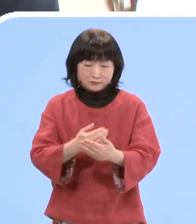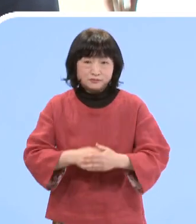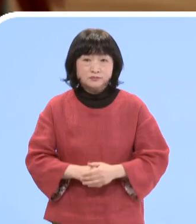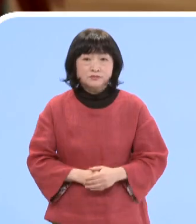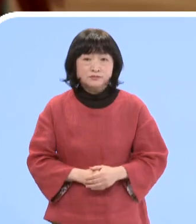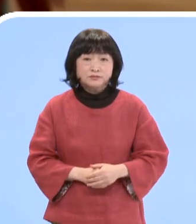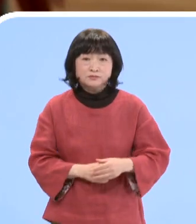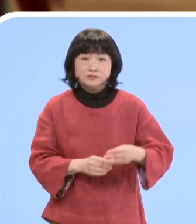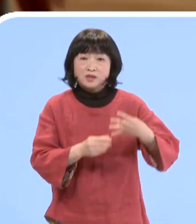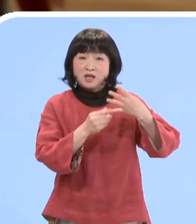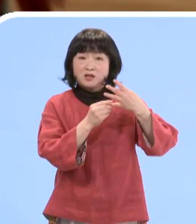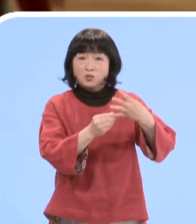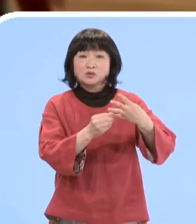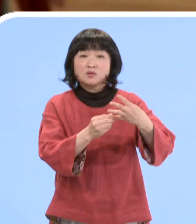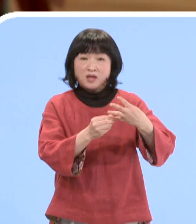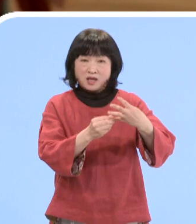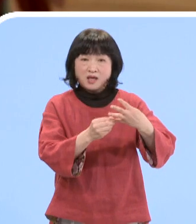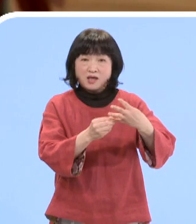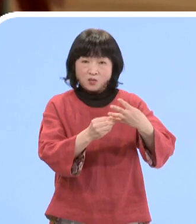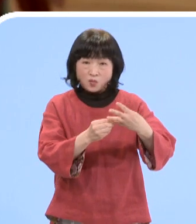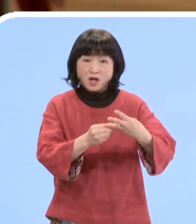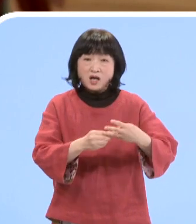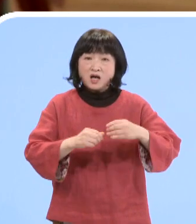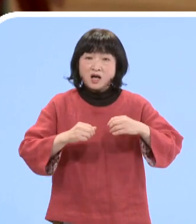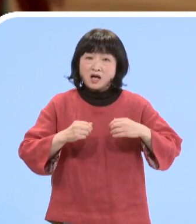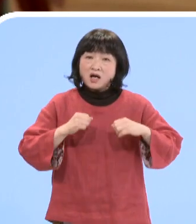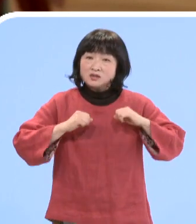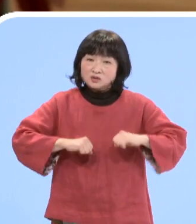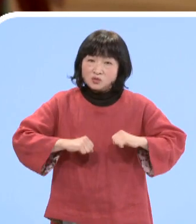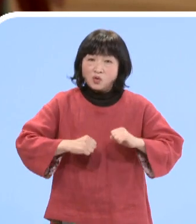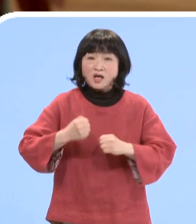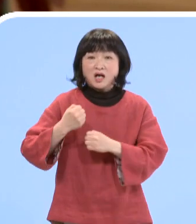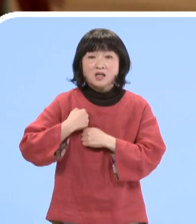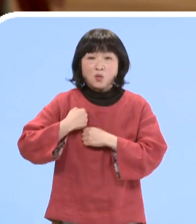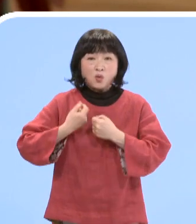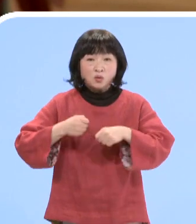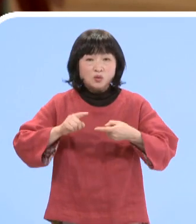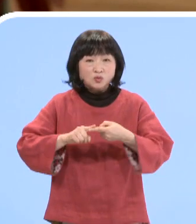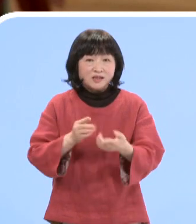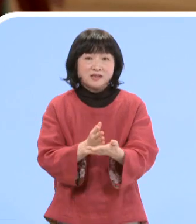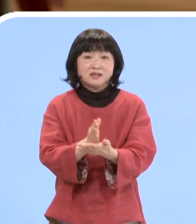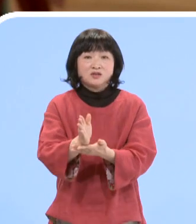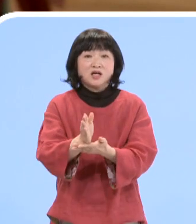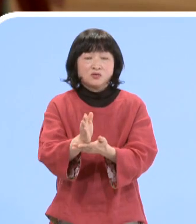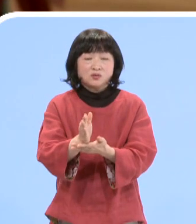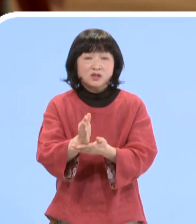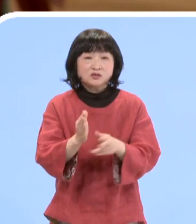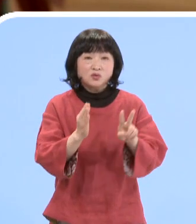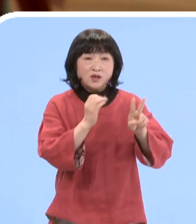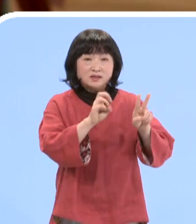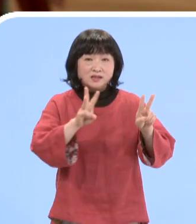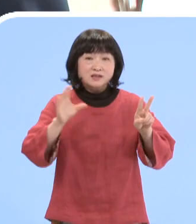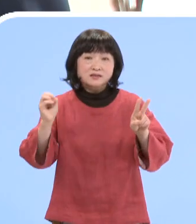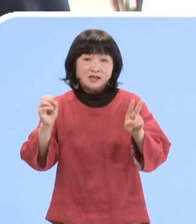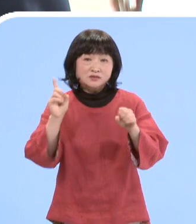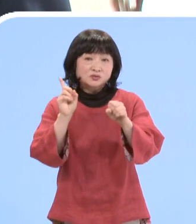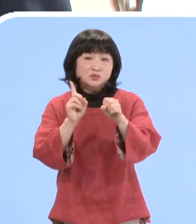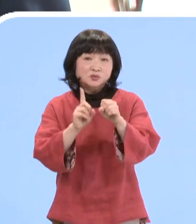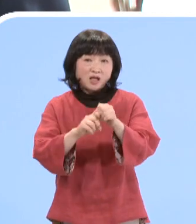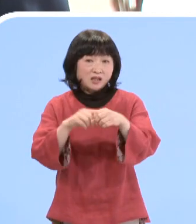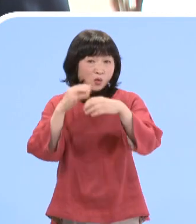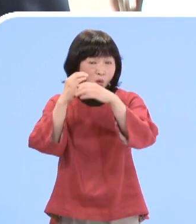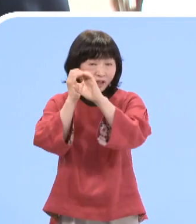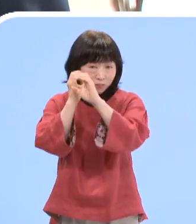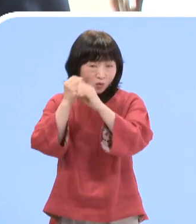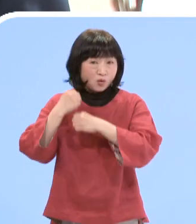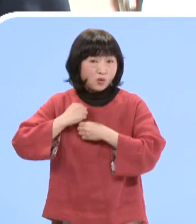になります。それから健やか兵庫の具体的スタートと書いてますのは2030年の展望というね、